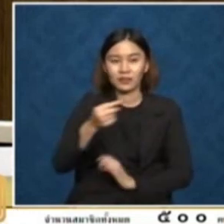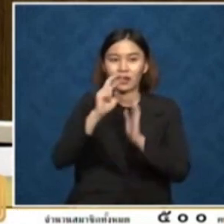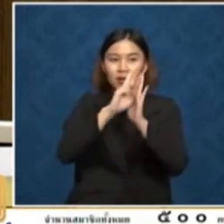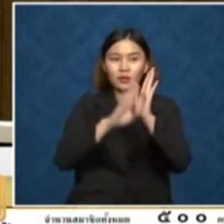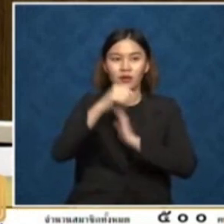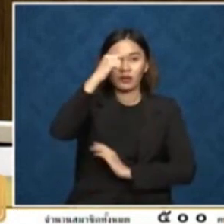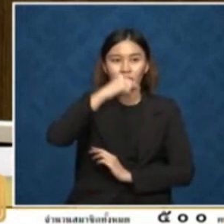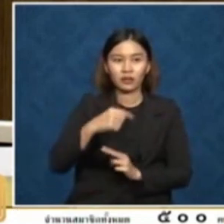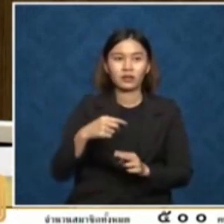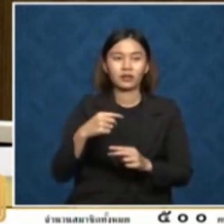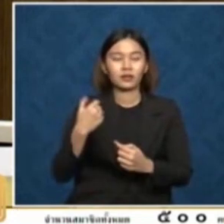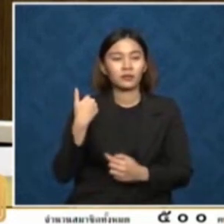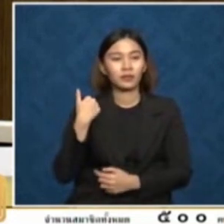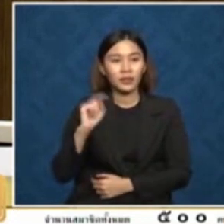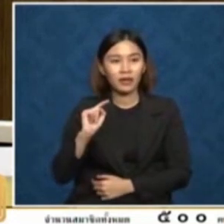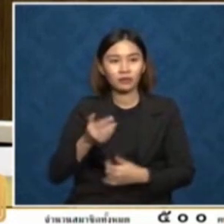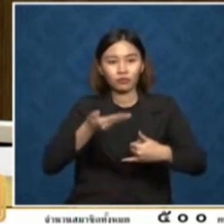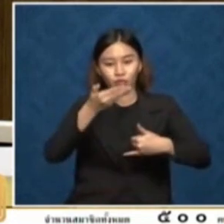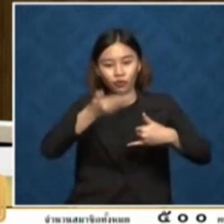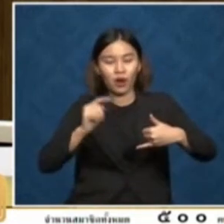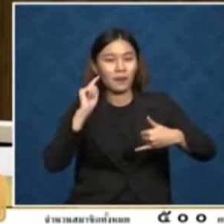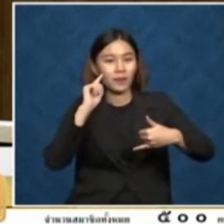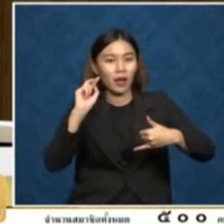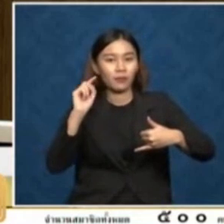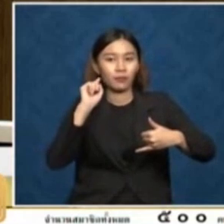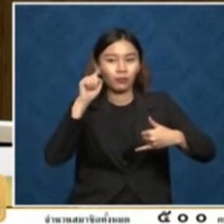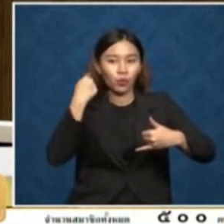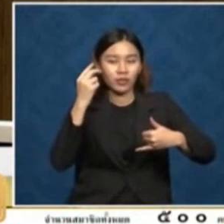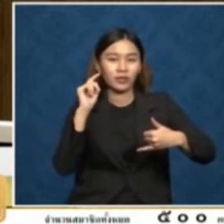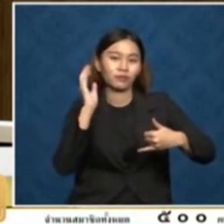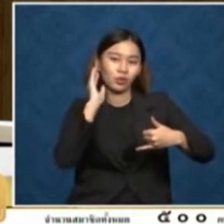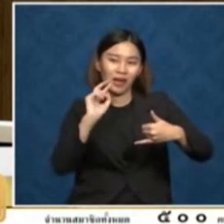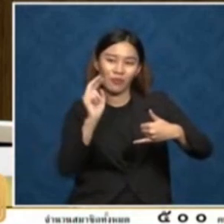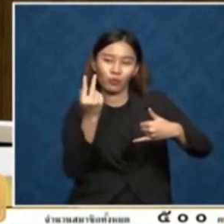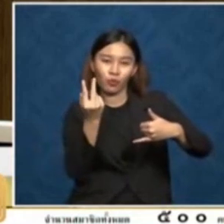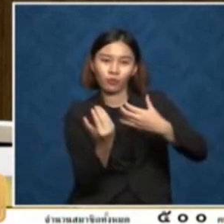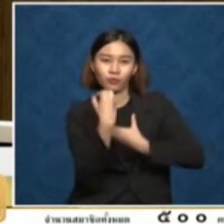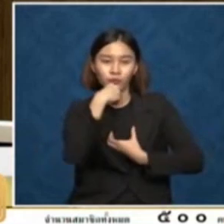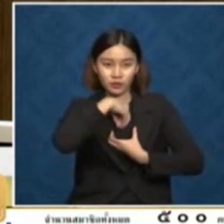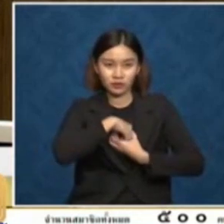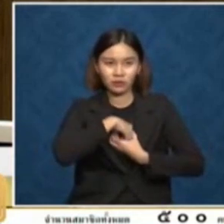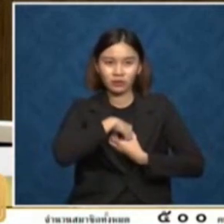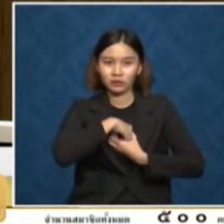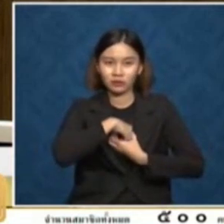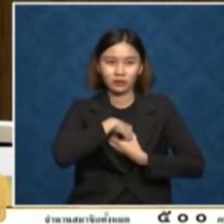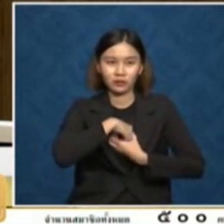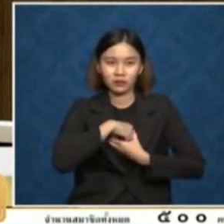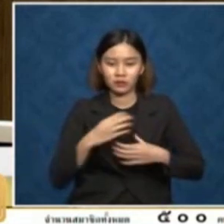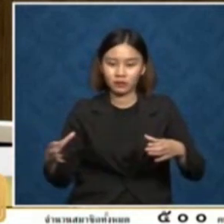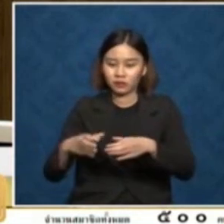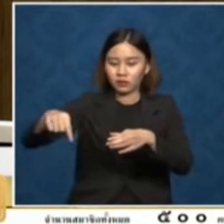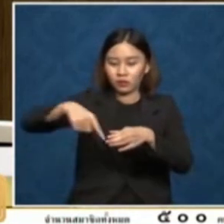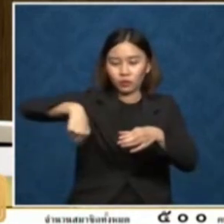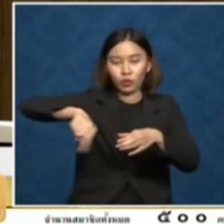ไทยและก็ระเบียบของภาษาไทยเราพูดถึงบุคคลที่มีลักษณะสองเพศหรือเพศกำกวมนะคะ